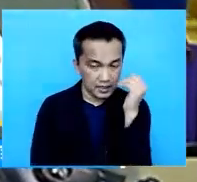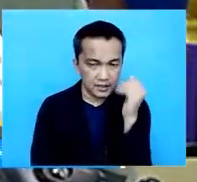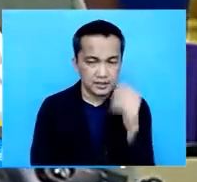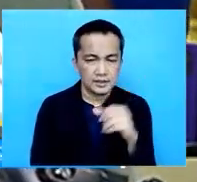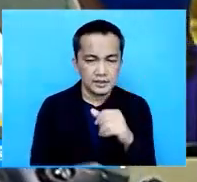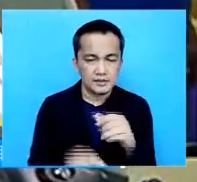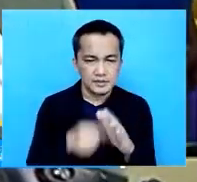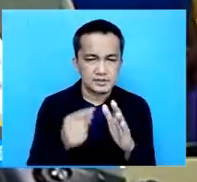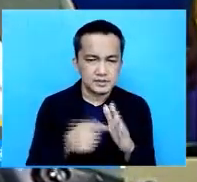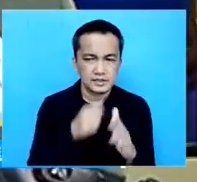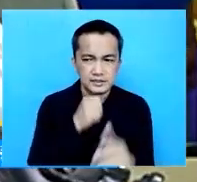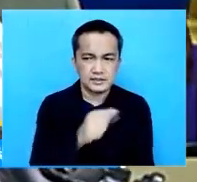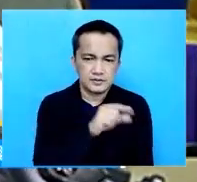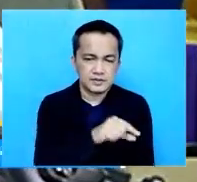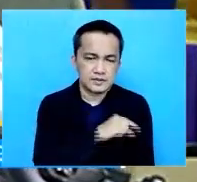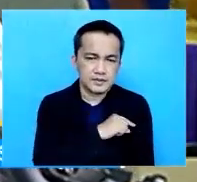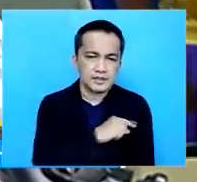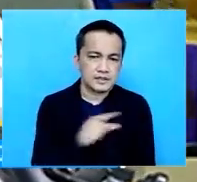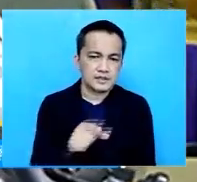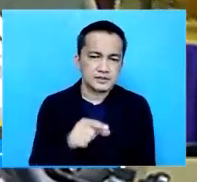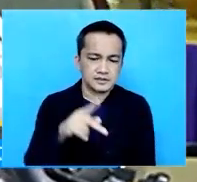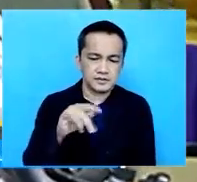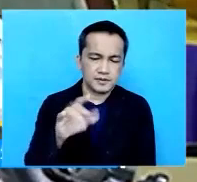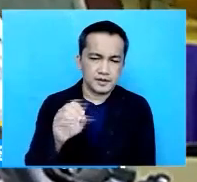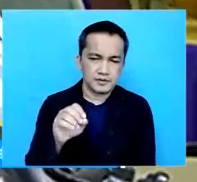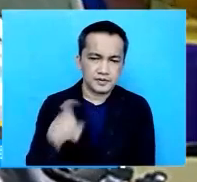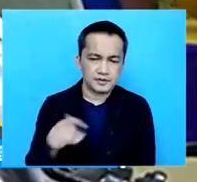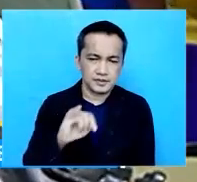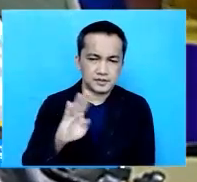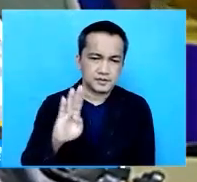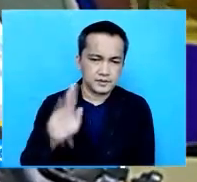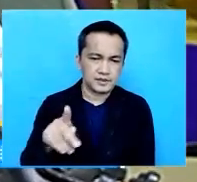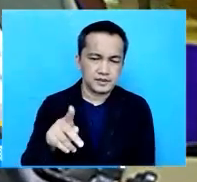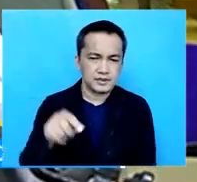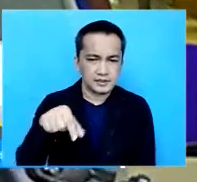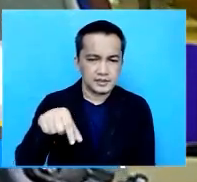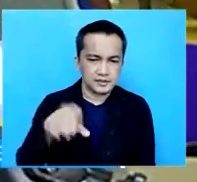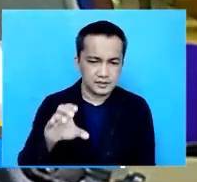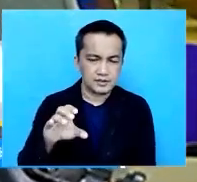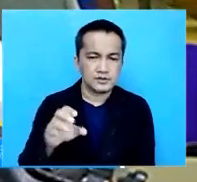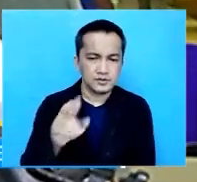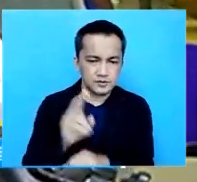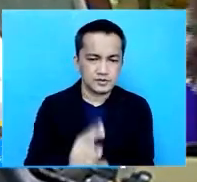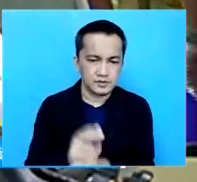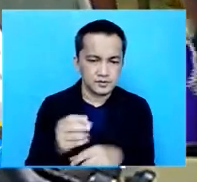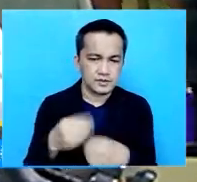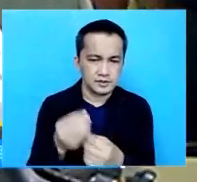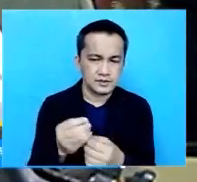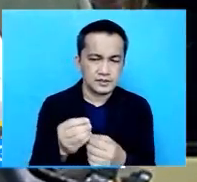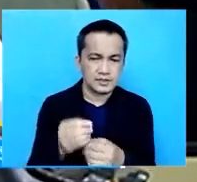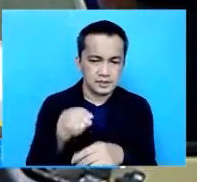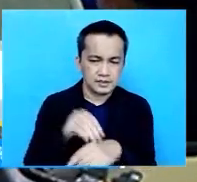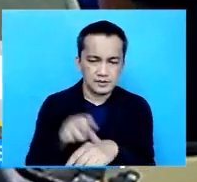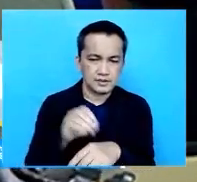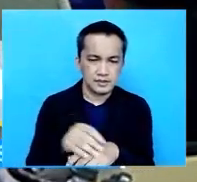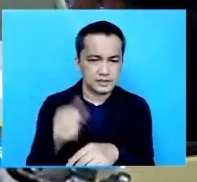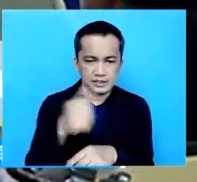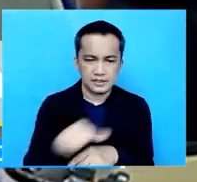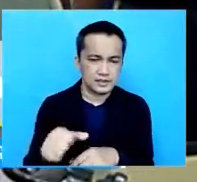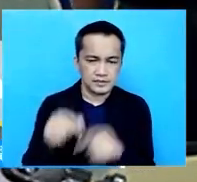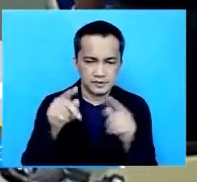nagka-qualify under the PAO threshold. So ang IBP Quezon City, usually, binibigyan ito ng advice yung kahit sinong tao